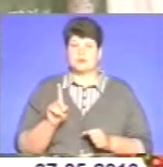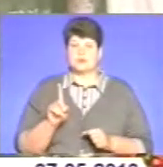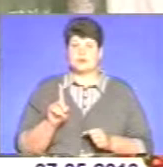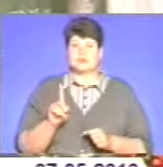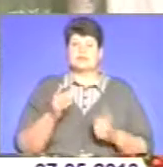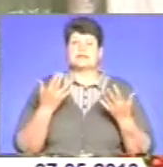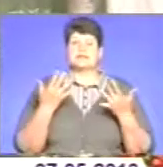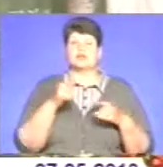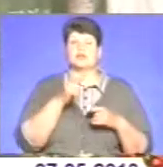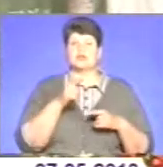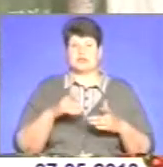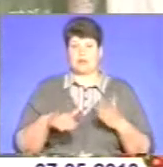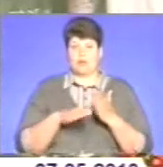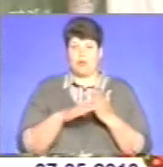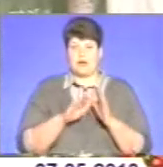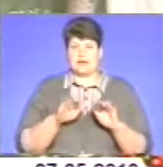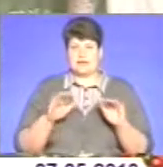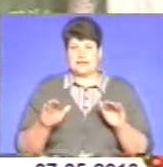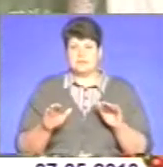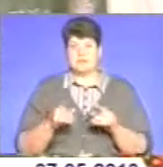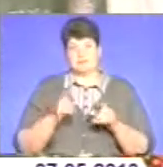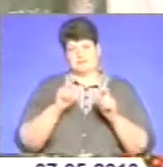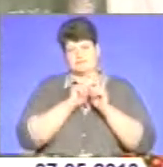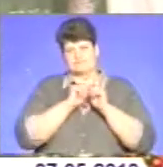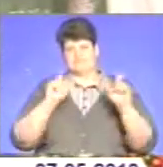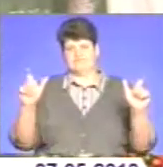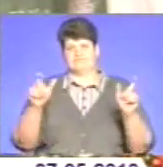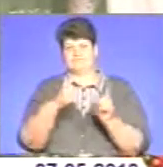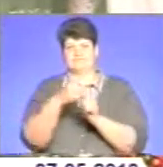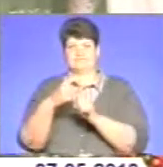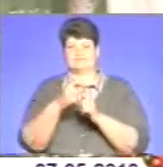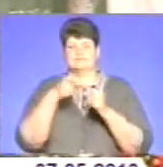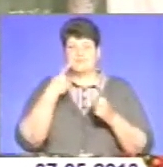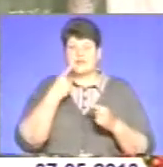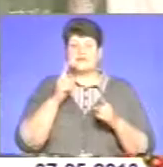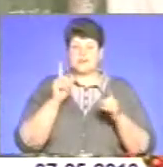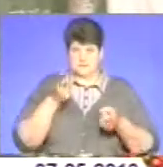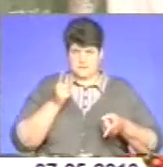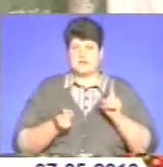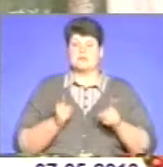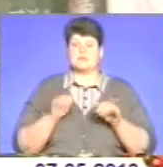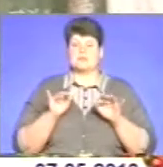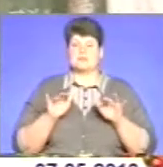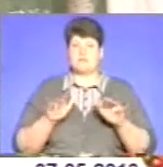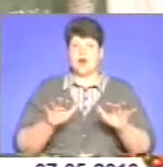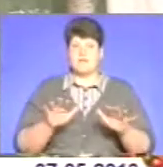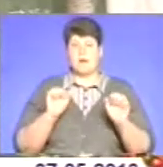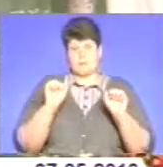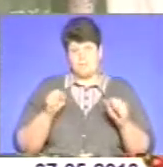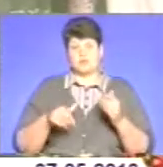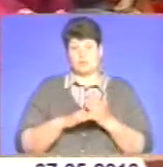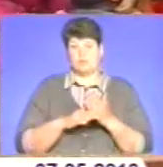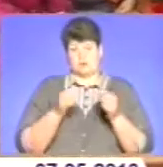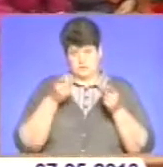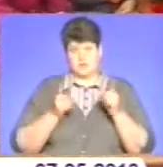наскільки вони допомагають дітям, чи тільки якимись гаслами, чи справді реальними справами. Ми бачимо, що можна допомагати і реальними